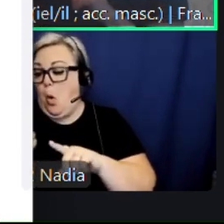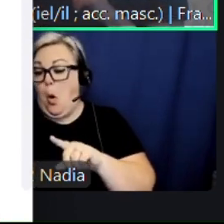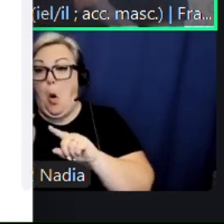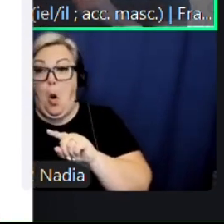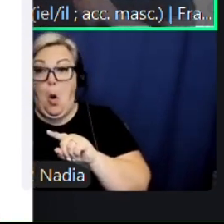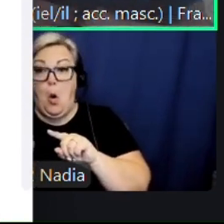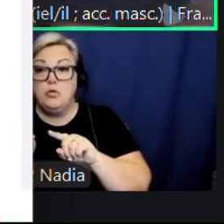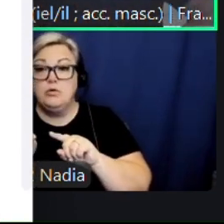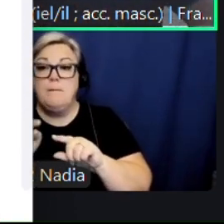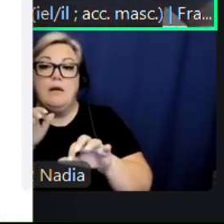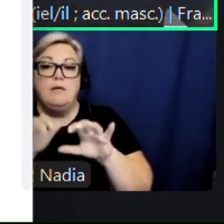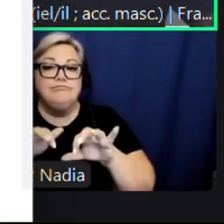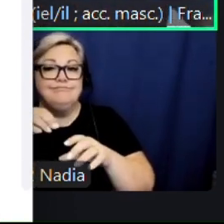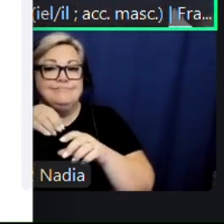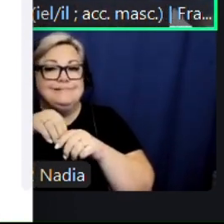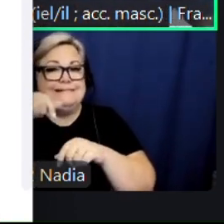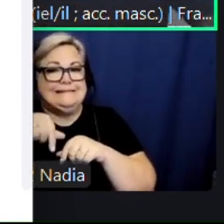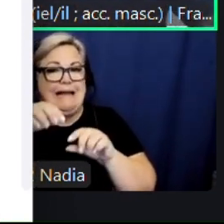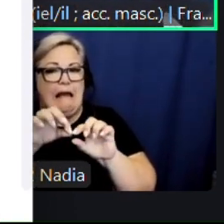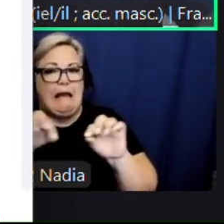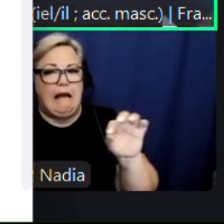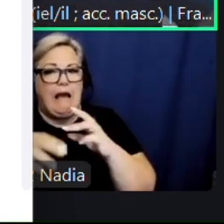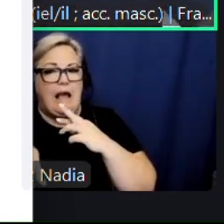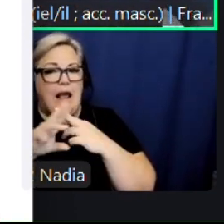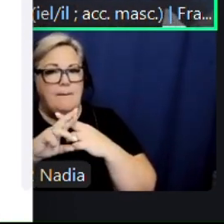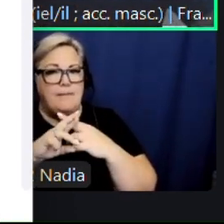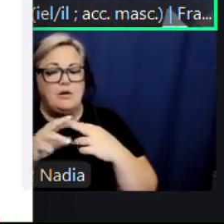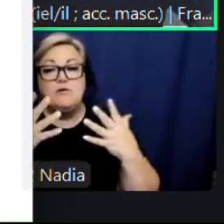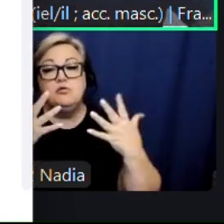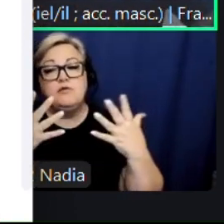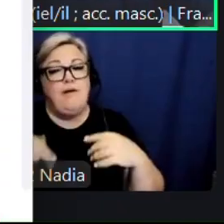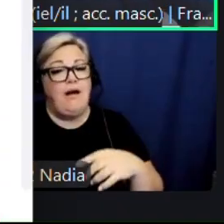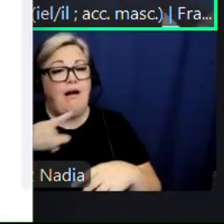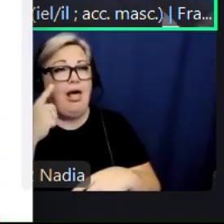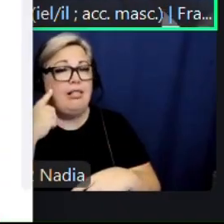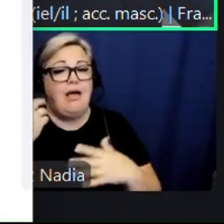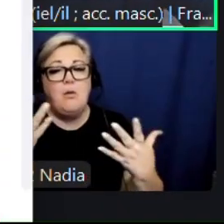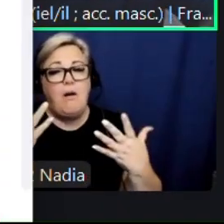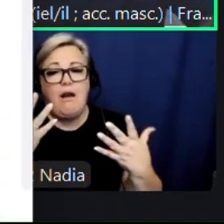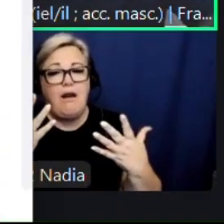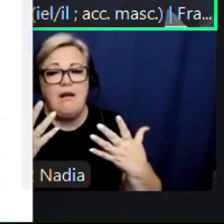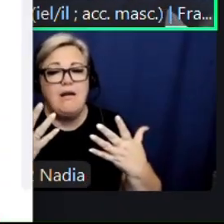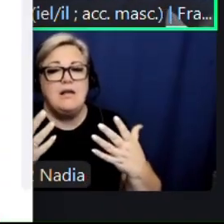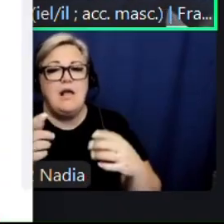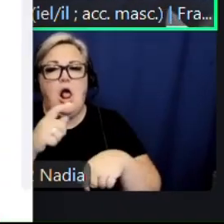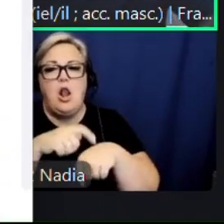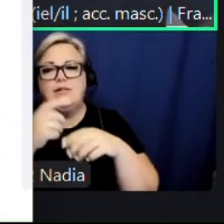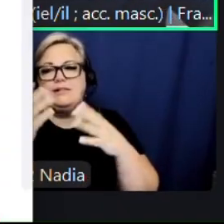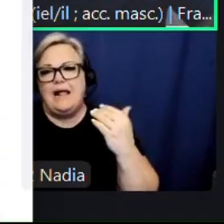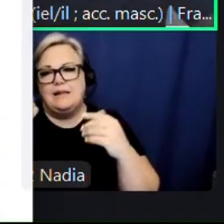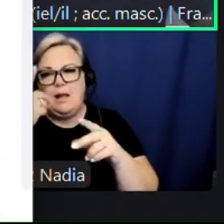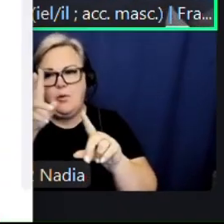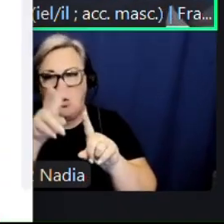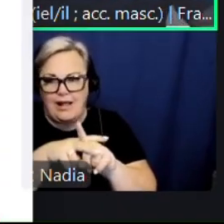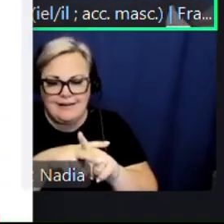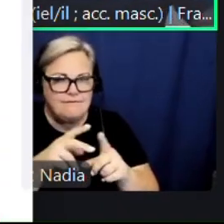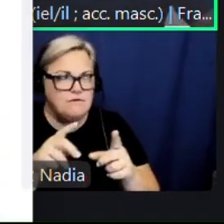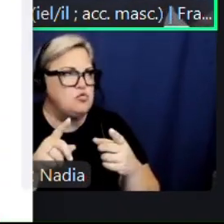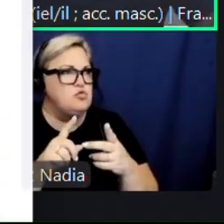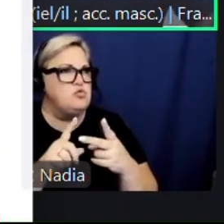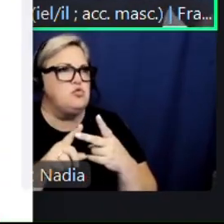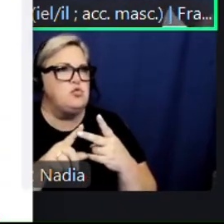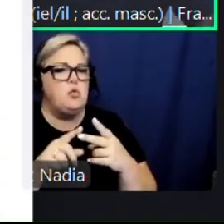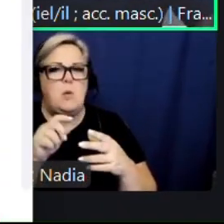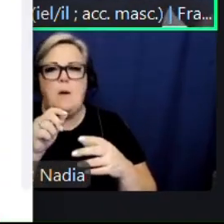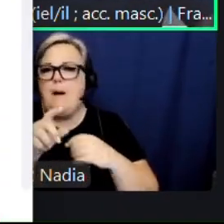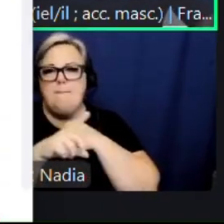de l'écrire dans le clavardage. Donc, les réponses fréquentes qu'on a entendues à date, ce serait le temps d'attente pour un rendez-vous, le manque de